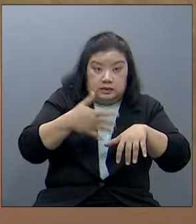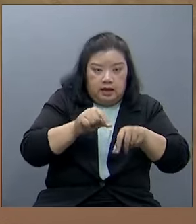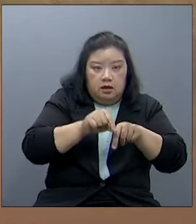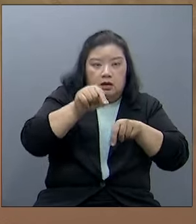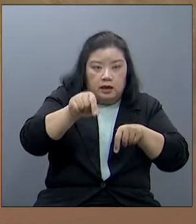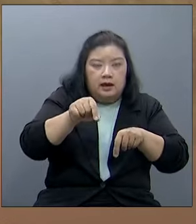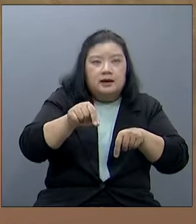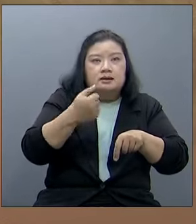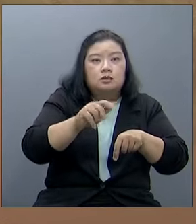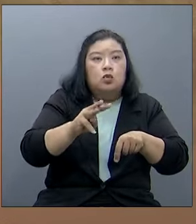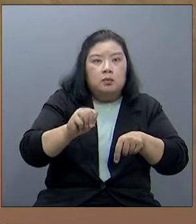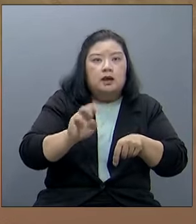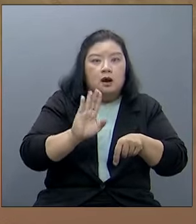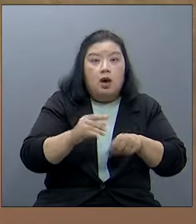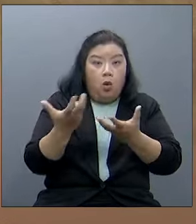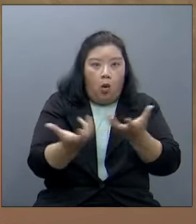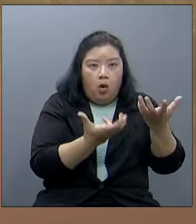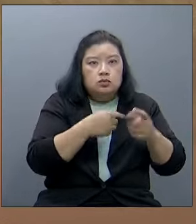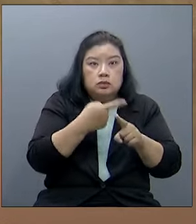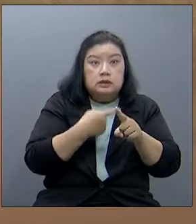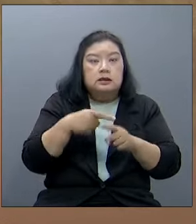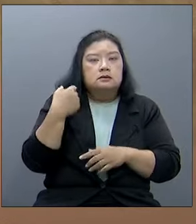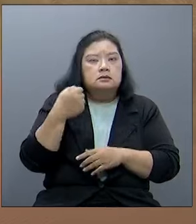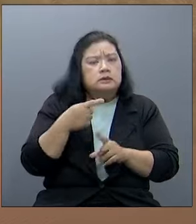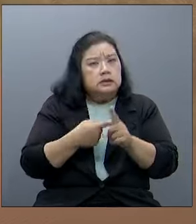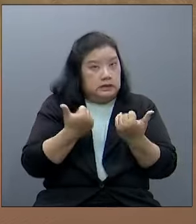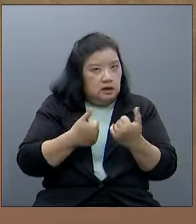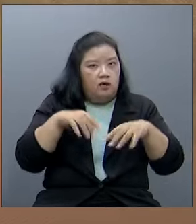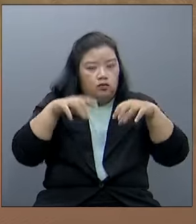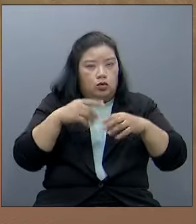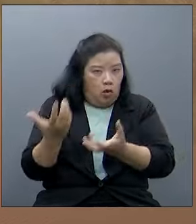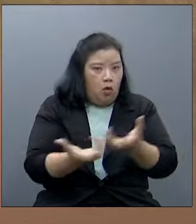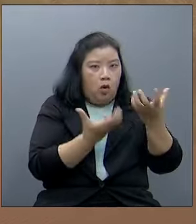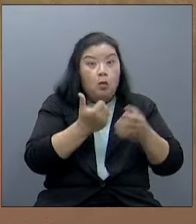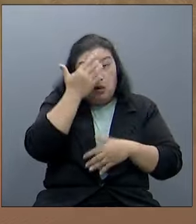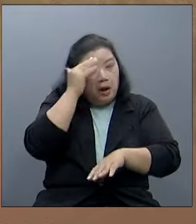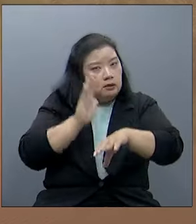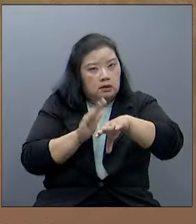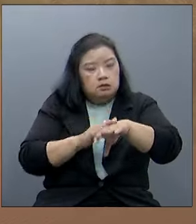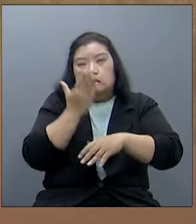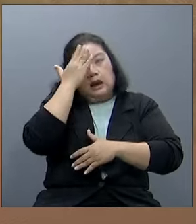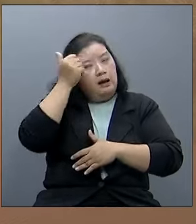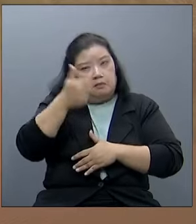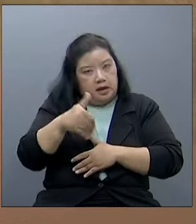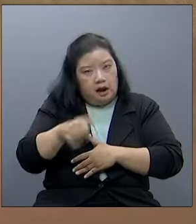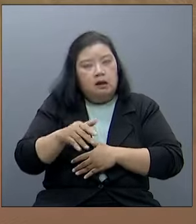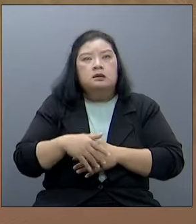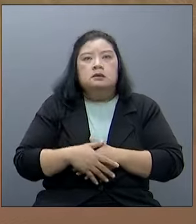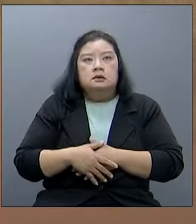อยาก